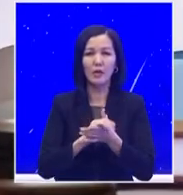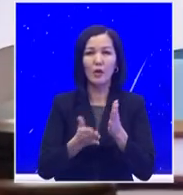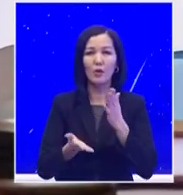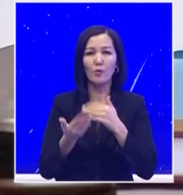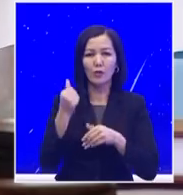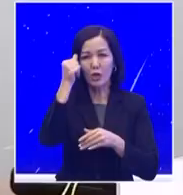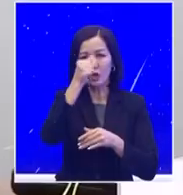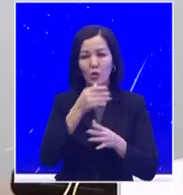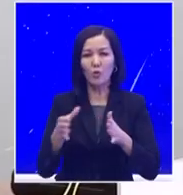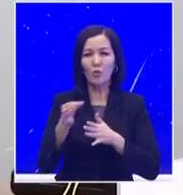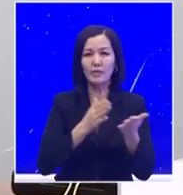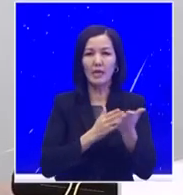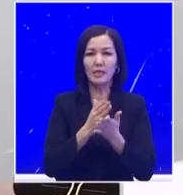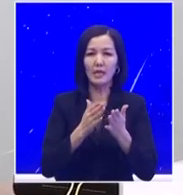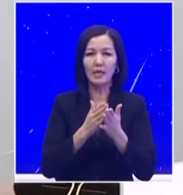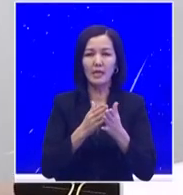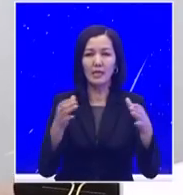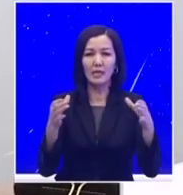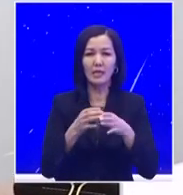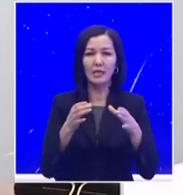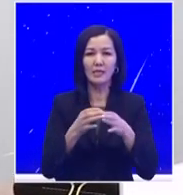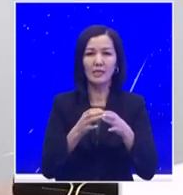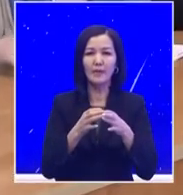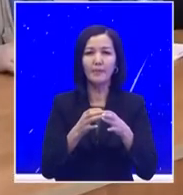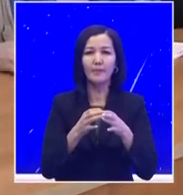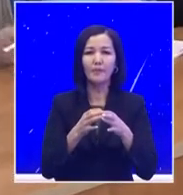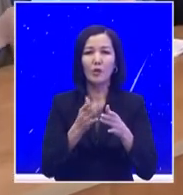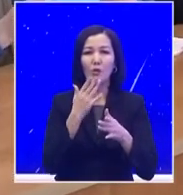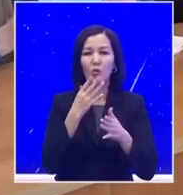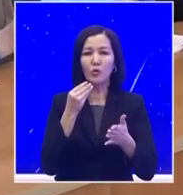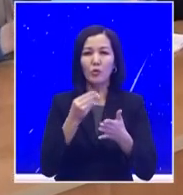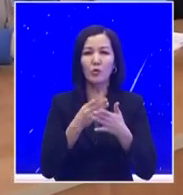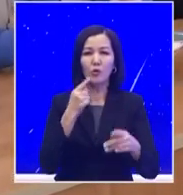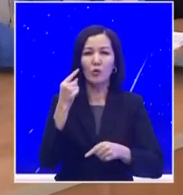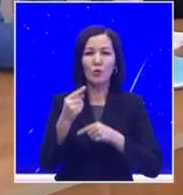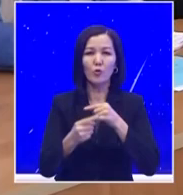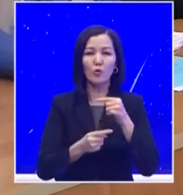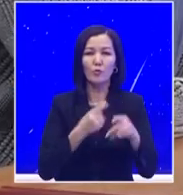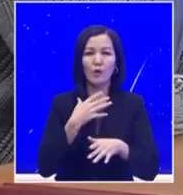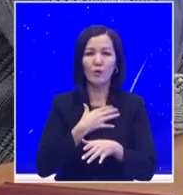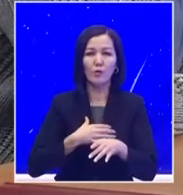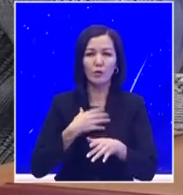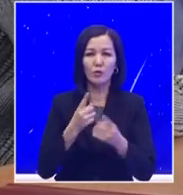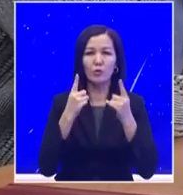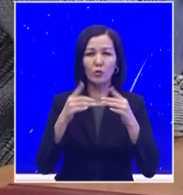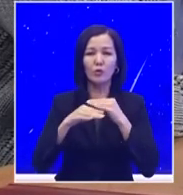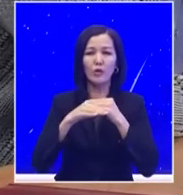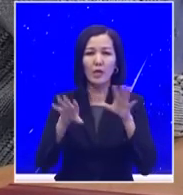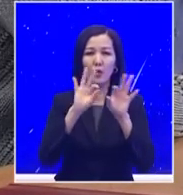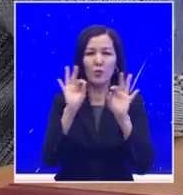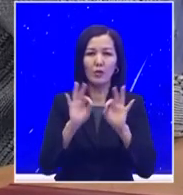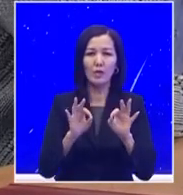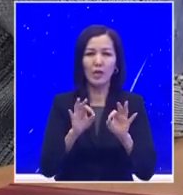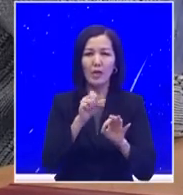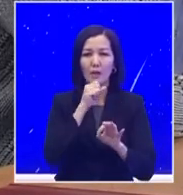танысты. Өткен жылы облыстық ардагерлер кеңесі ел игілігі үшін ұлт құндылығы ұрпақ өзегі, ұлы дала өнері,